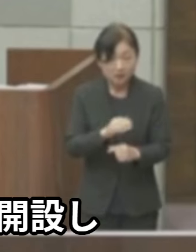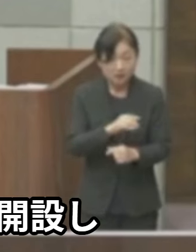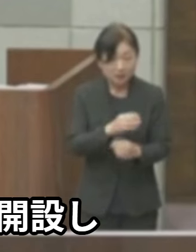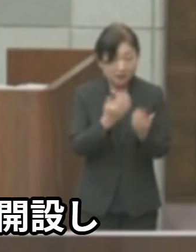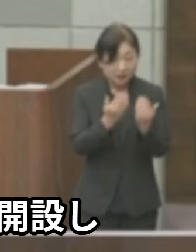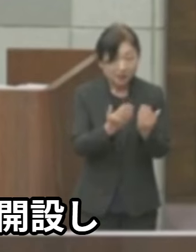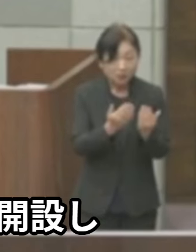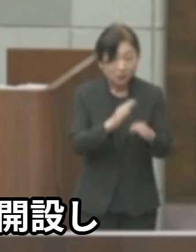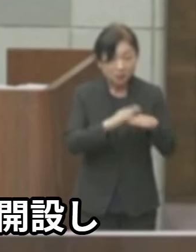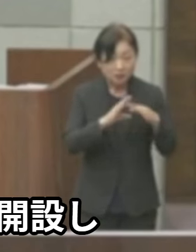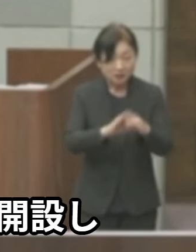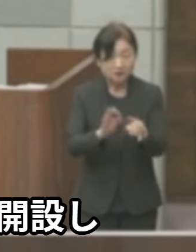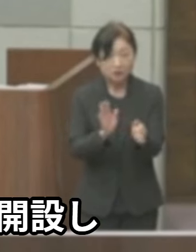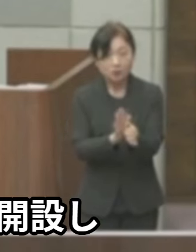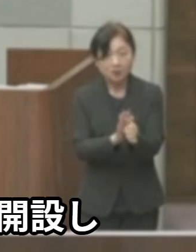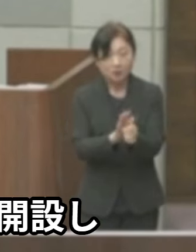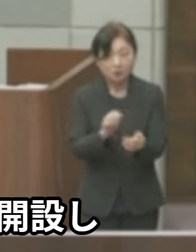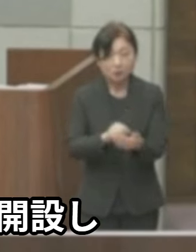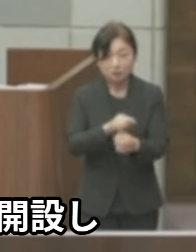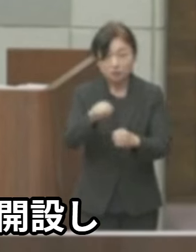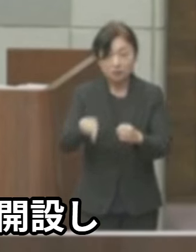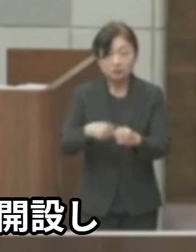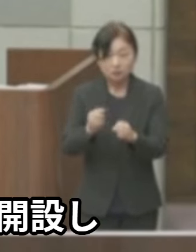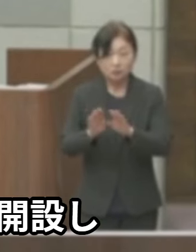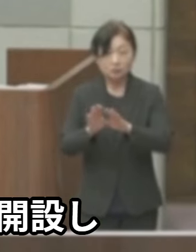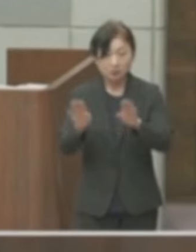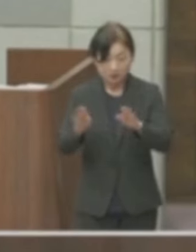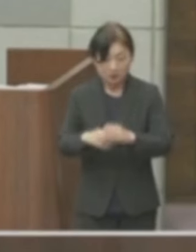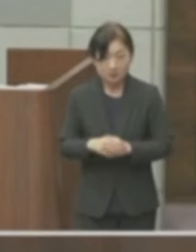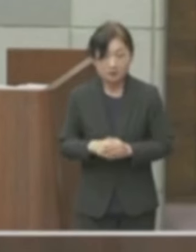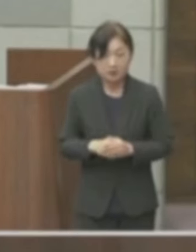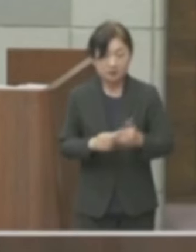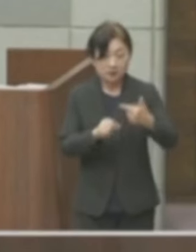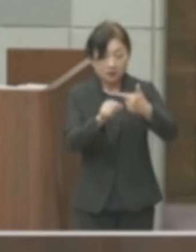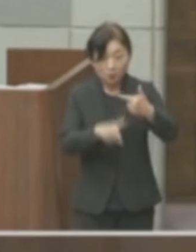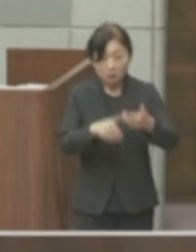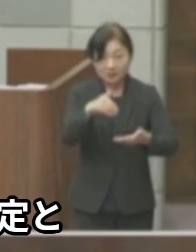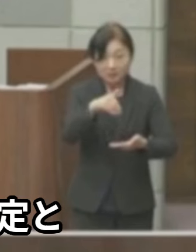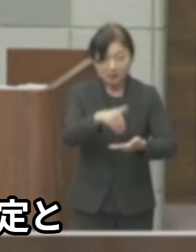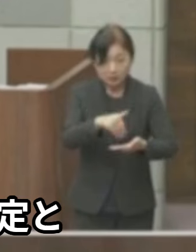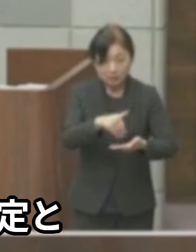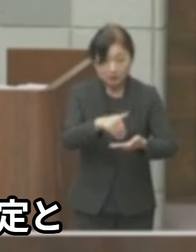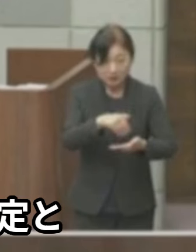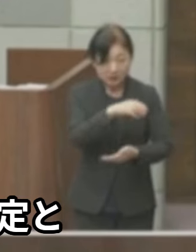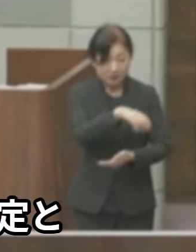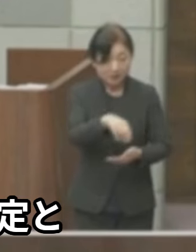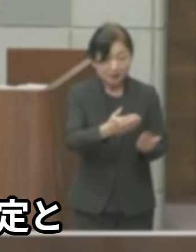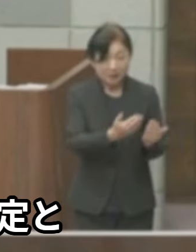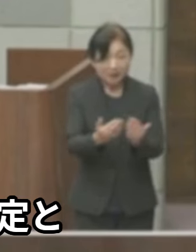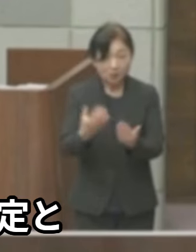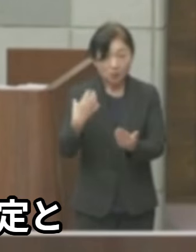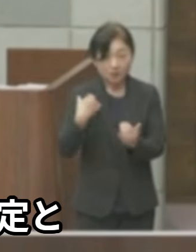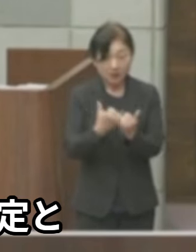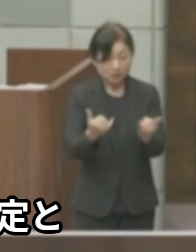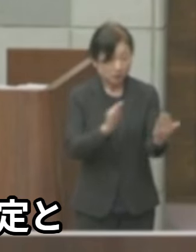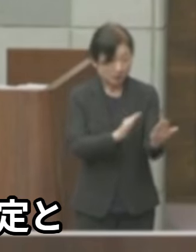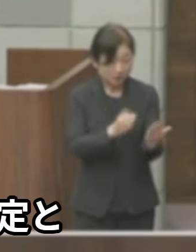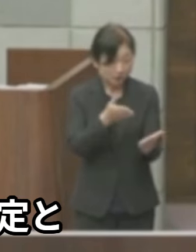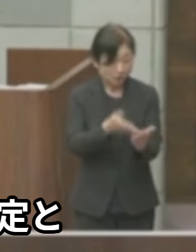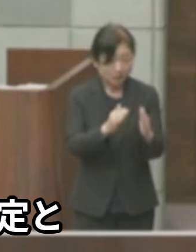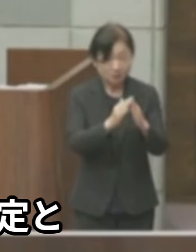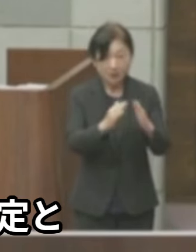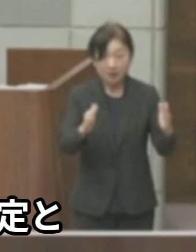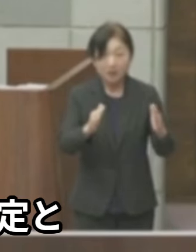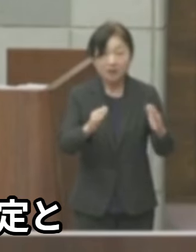手続きをサポートする事務局を開設し、6月下旬に各学校担当者向け説明会